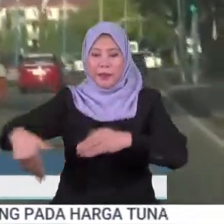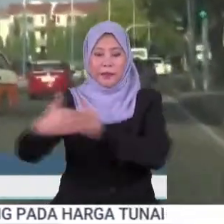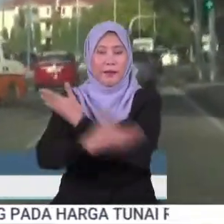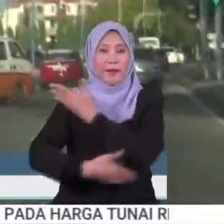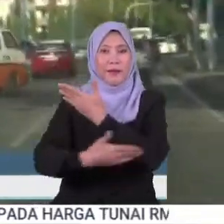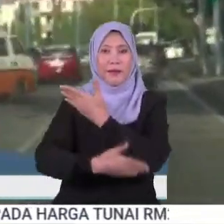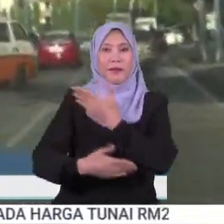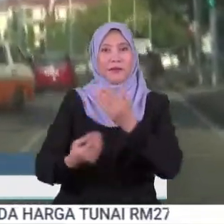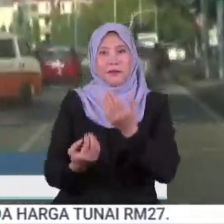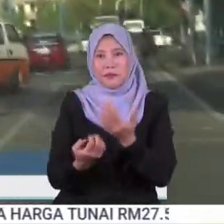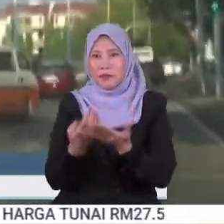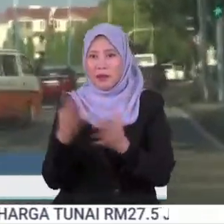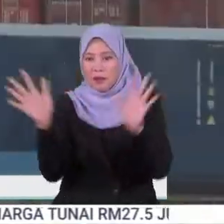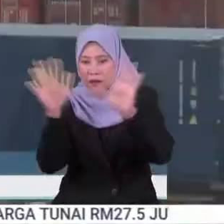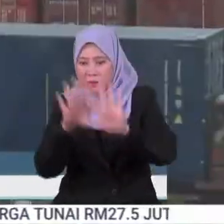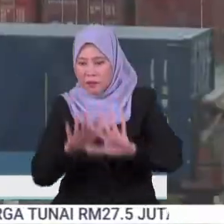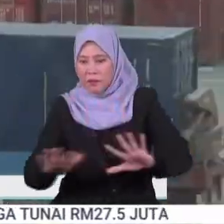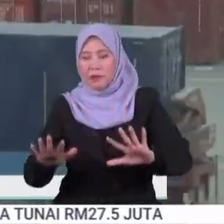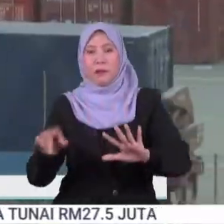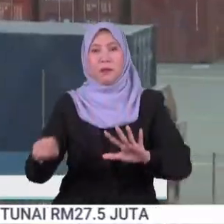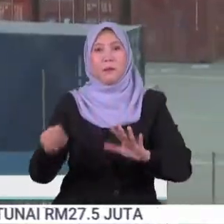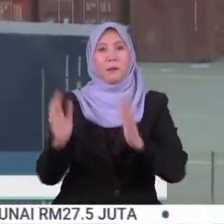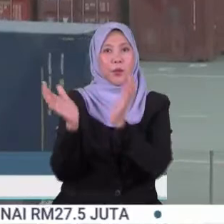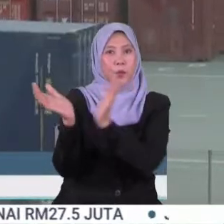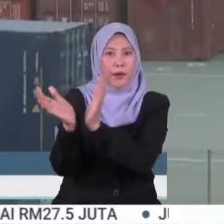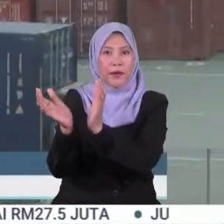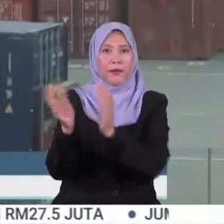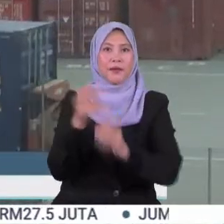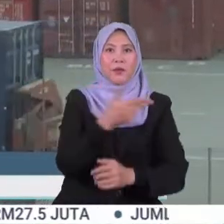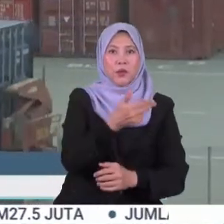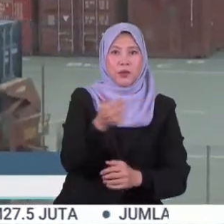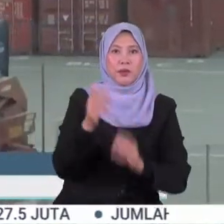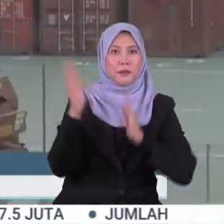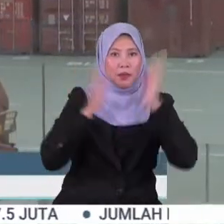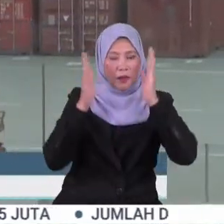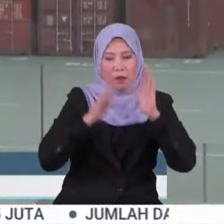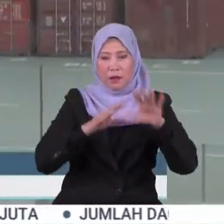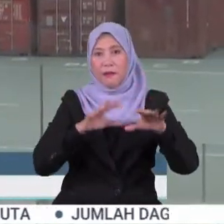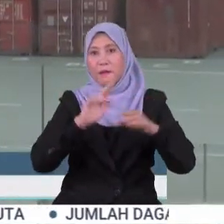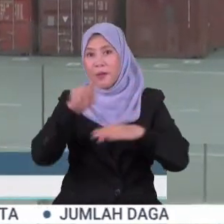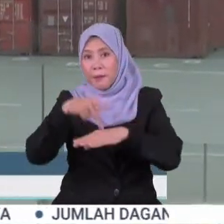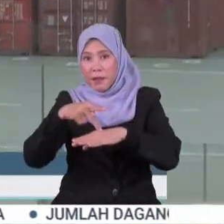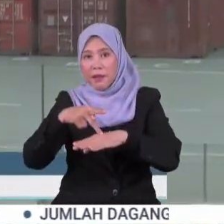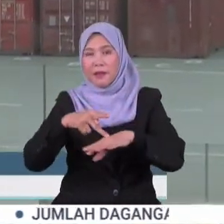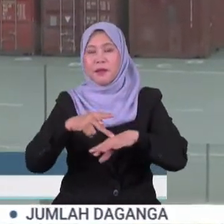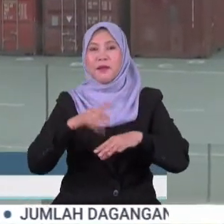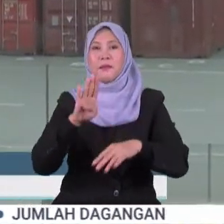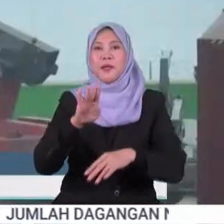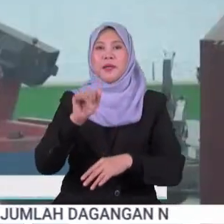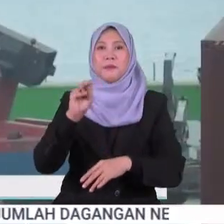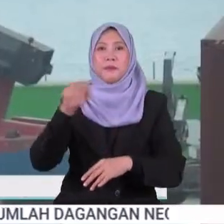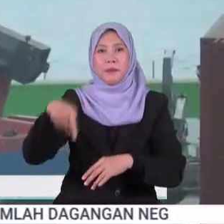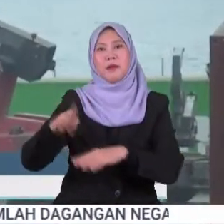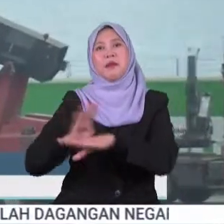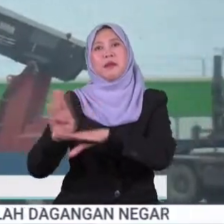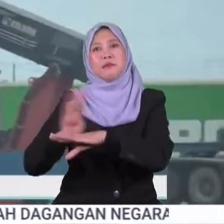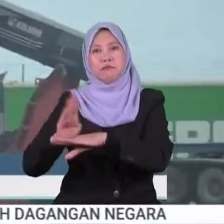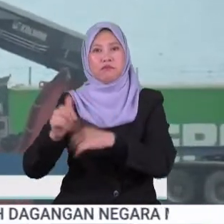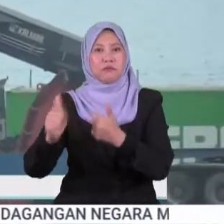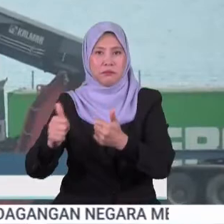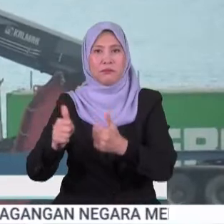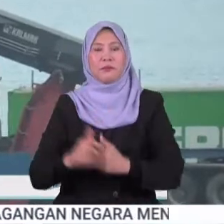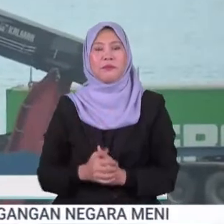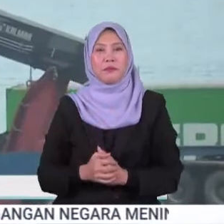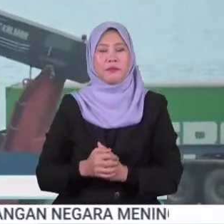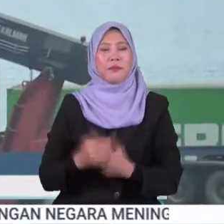dalam kawasan pertumbuhan ASEAN Timur, Brunei Darussalam, Indonesia, Malaysia, Filipina, BIMP IAGA.